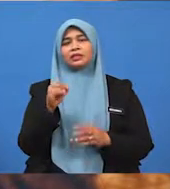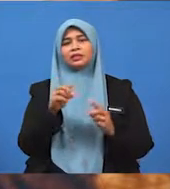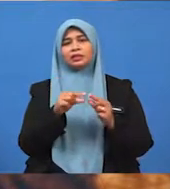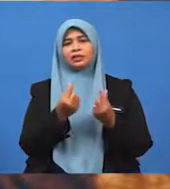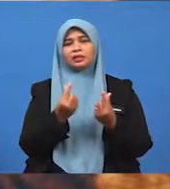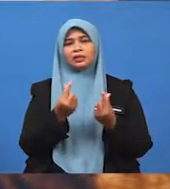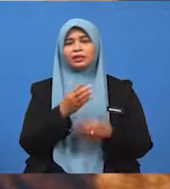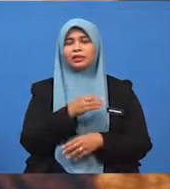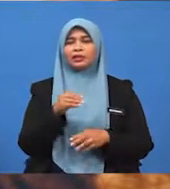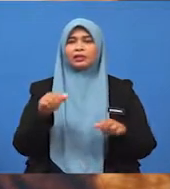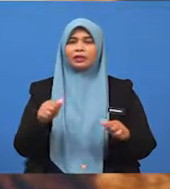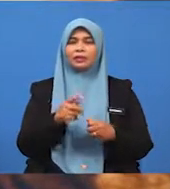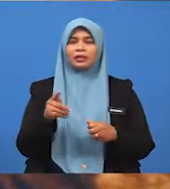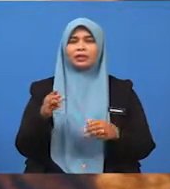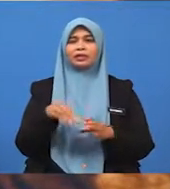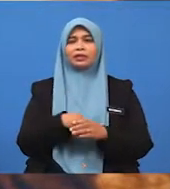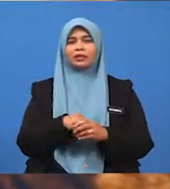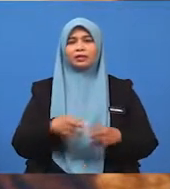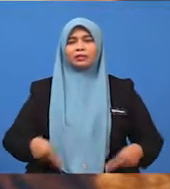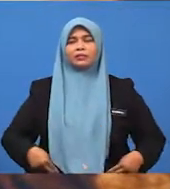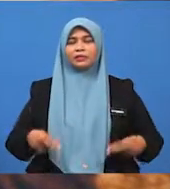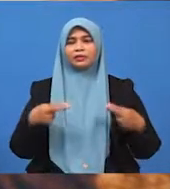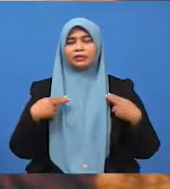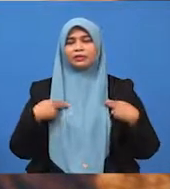dalam kehidupan mereka secara beringkat.